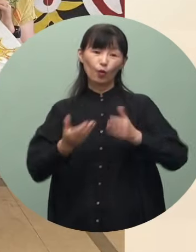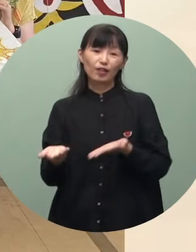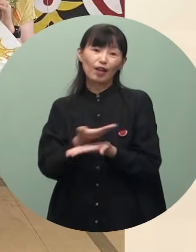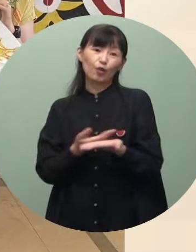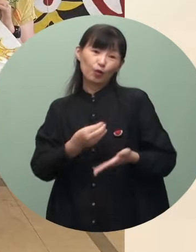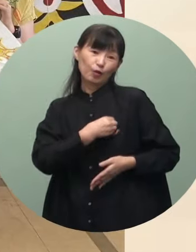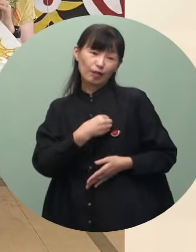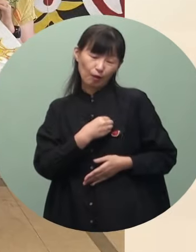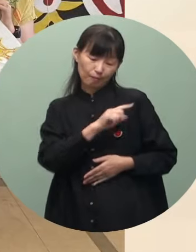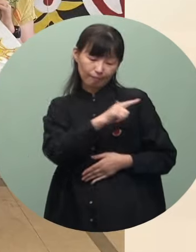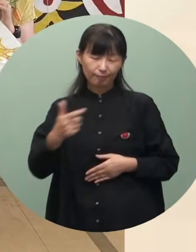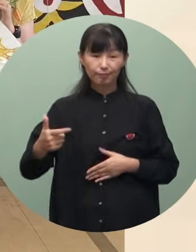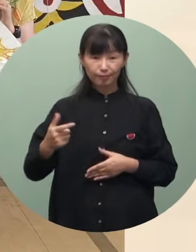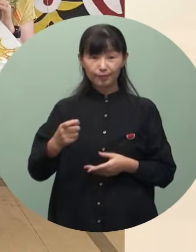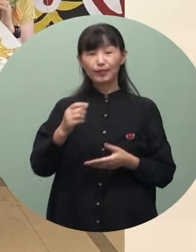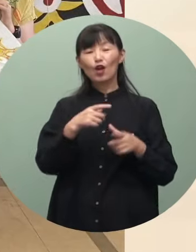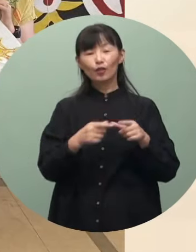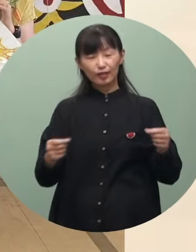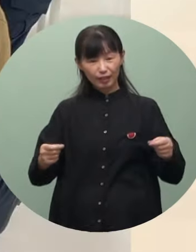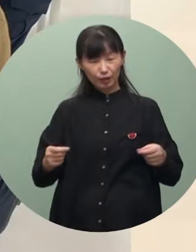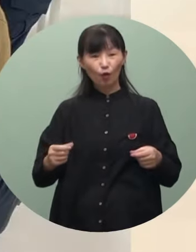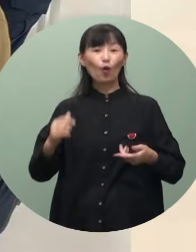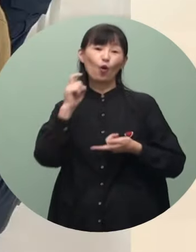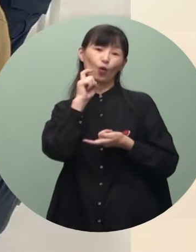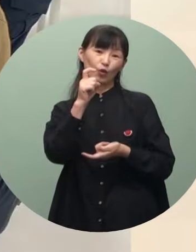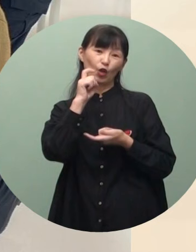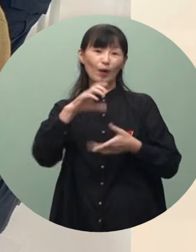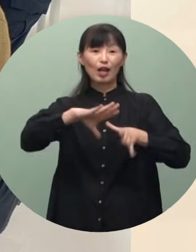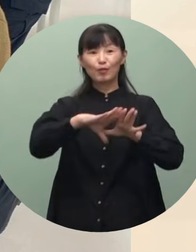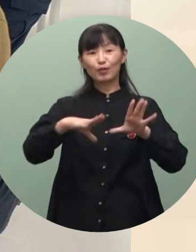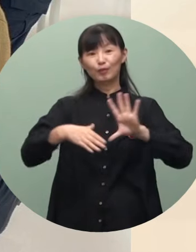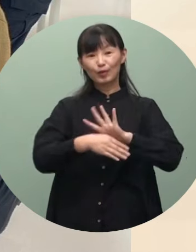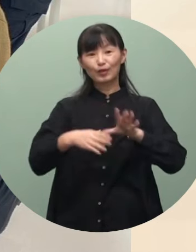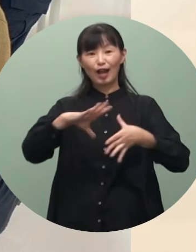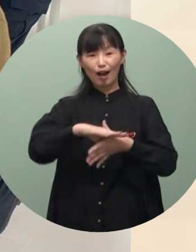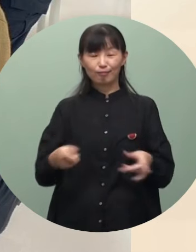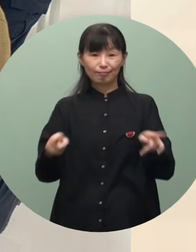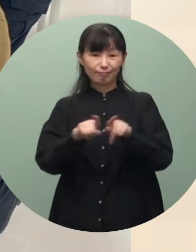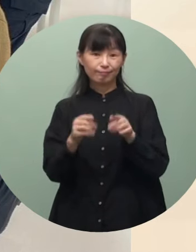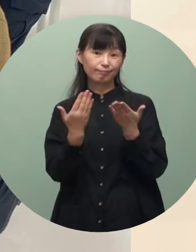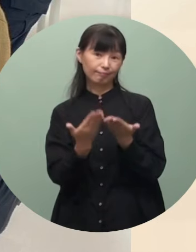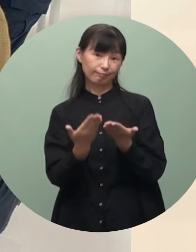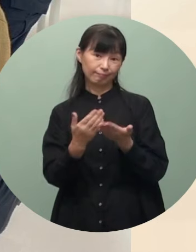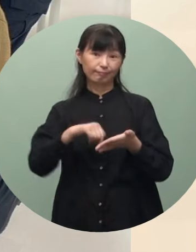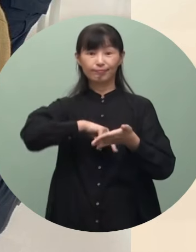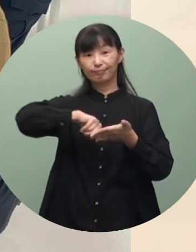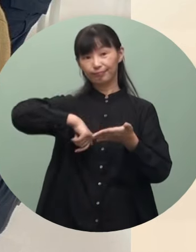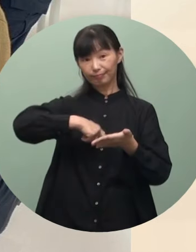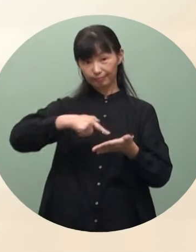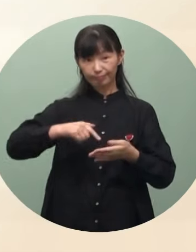まな国の言葉や文化について共に学ぼうというものです。